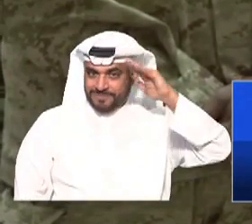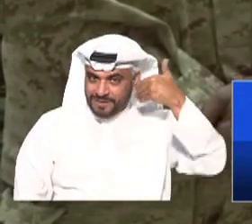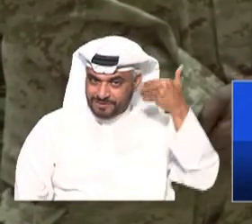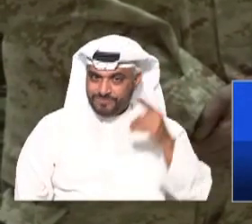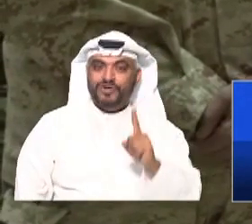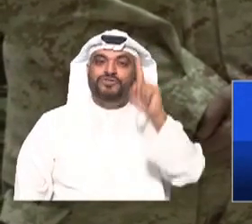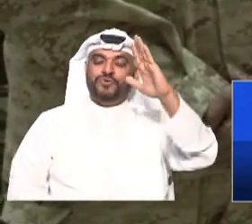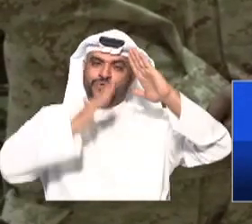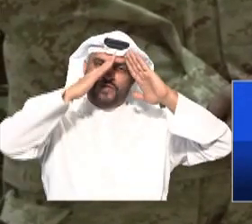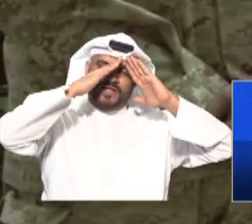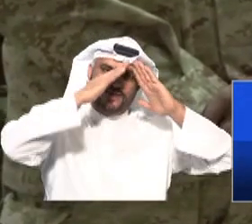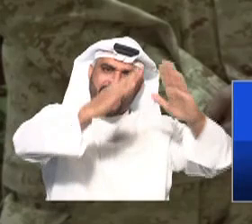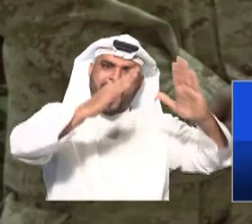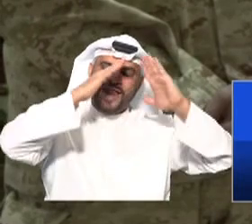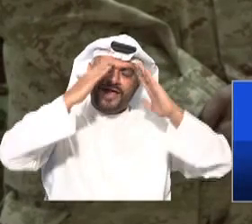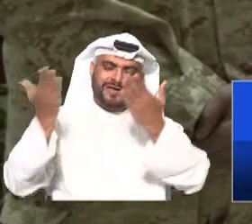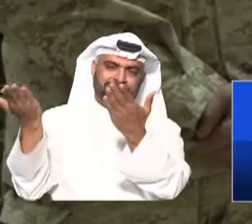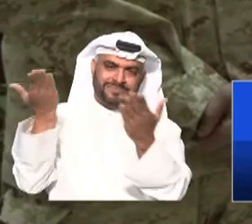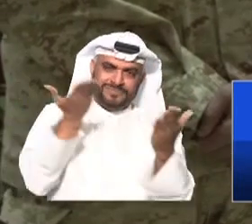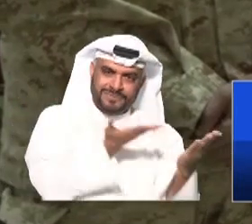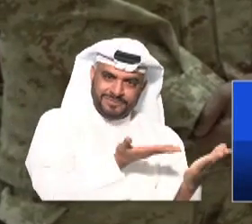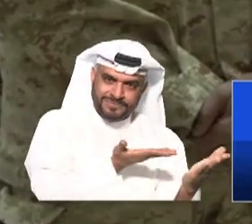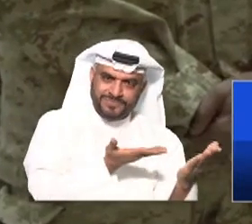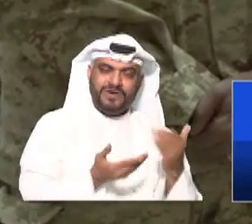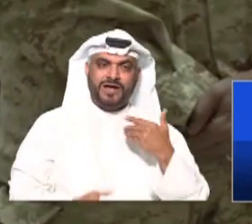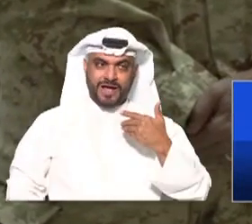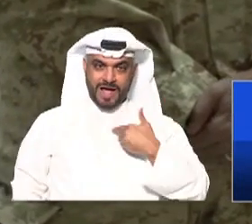ويرحب فيكم، واوريدي انا